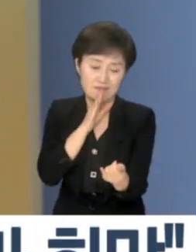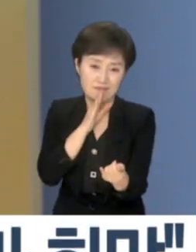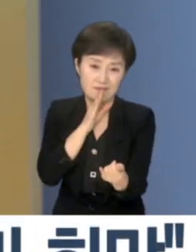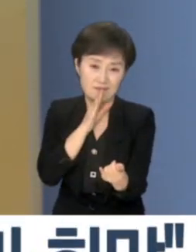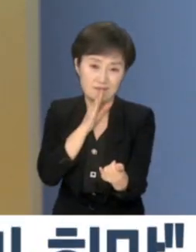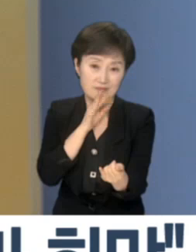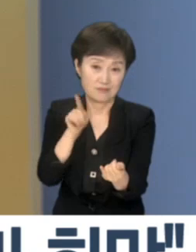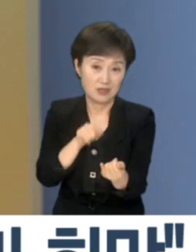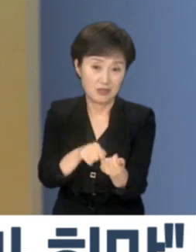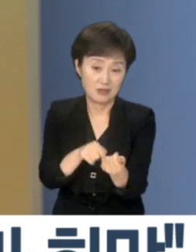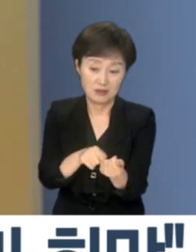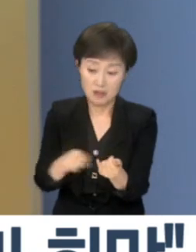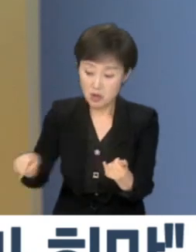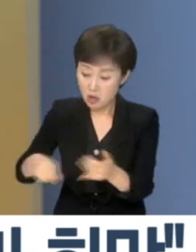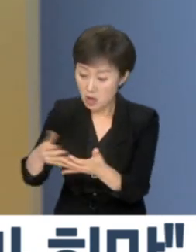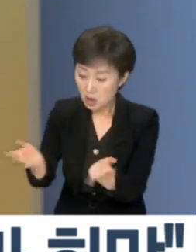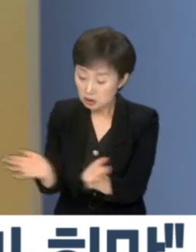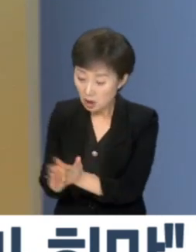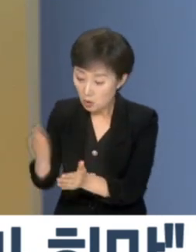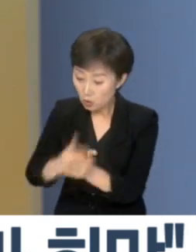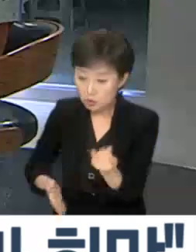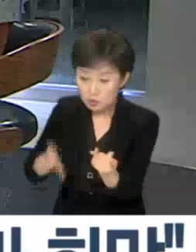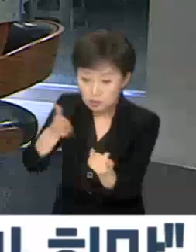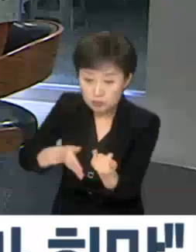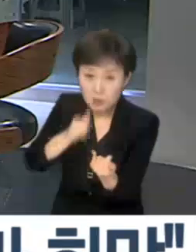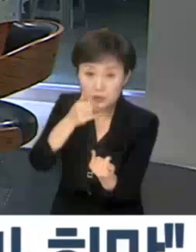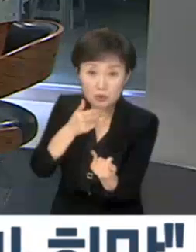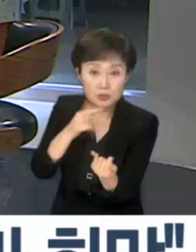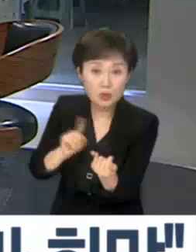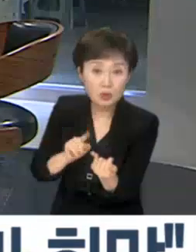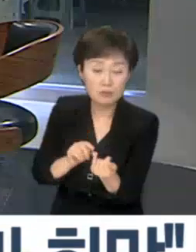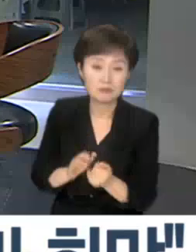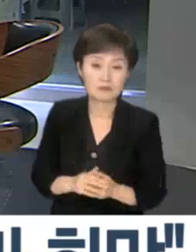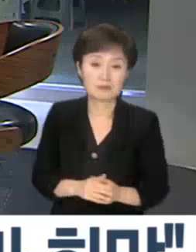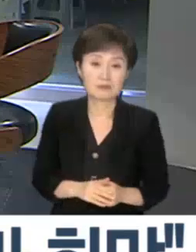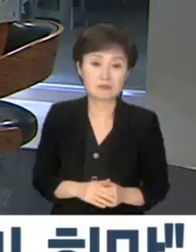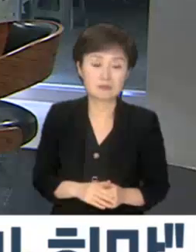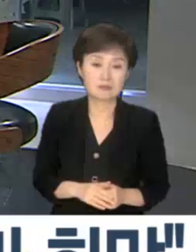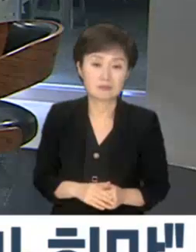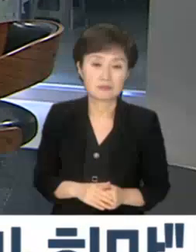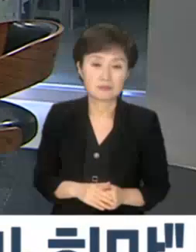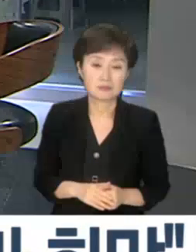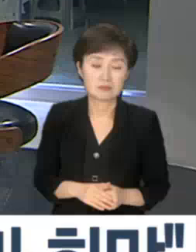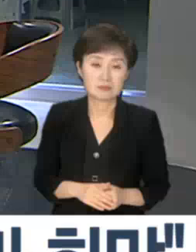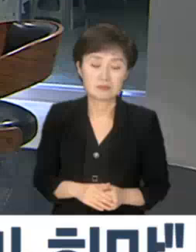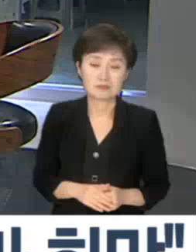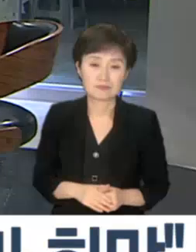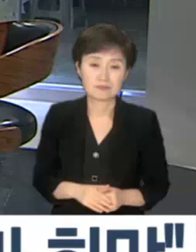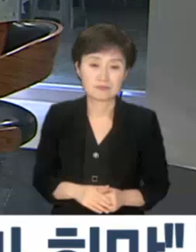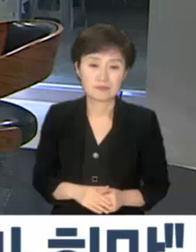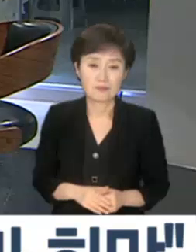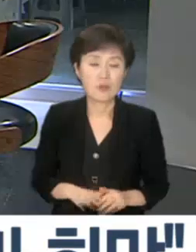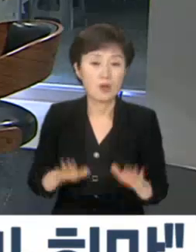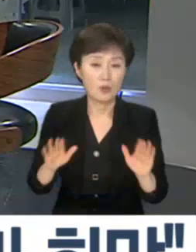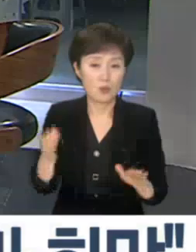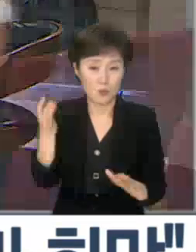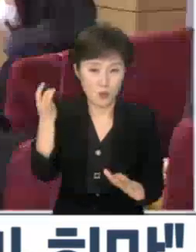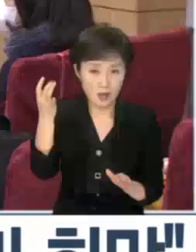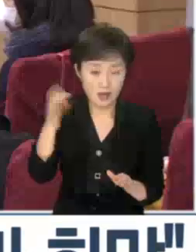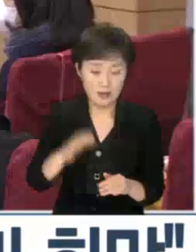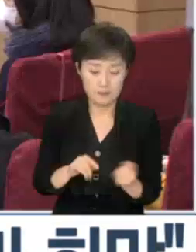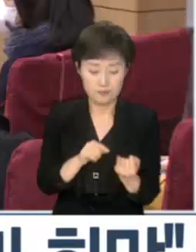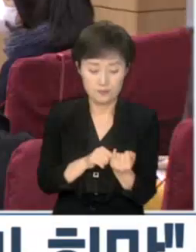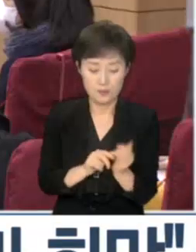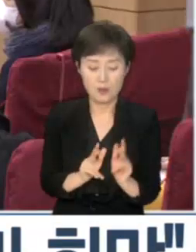않은 상황에서 요구 사항은 받았다라는 부분이 또 주목을 받고 있어요. 예. 그게 뭐 전후 사정은 제가 뭐 다 확인할 수 없습니다만 기본적으로